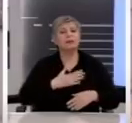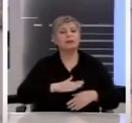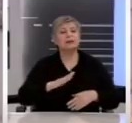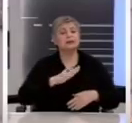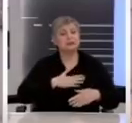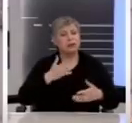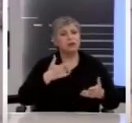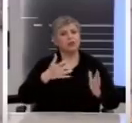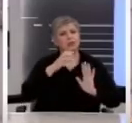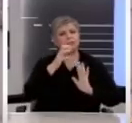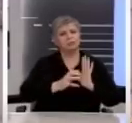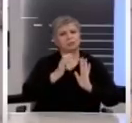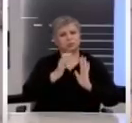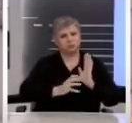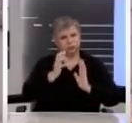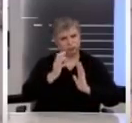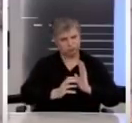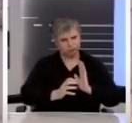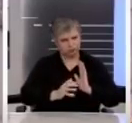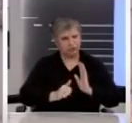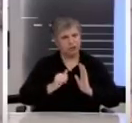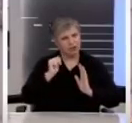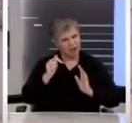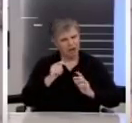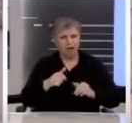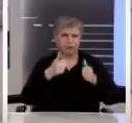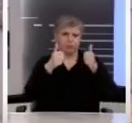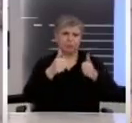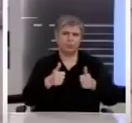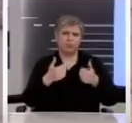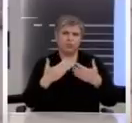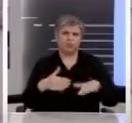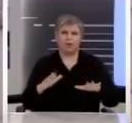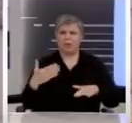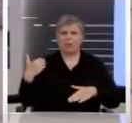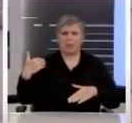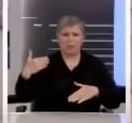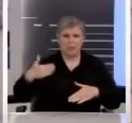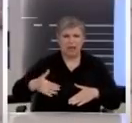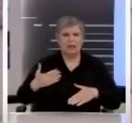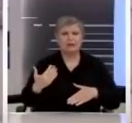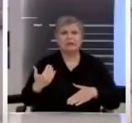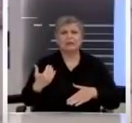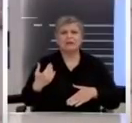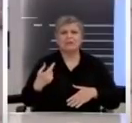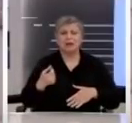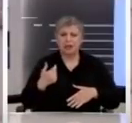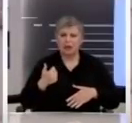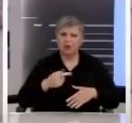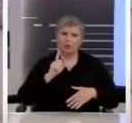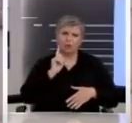αφού λένε κάποια πράγματα προηγούμενα, τα οποία τα έχετε πει και με τις ανακοινώσεις σας αυτές τις μέρες, τα είπατε και προηγούμενα, κυρία